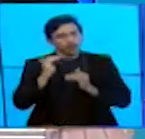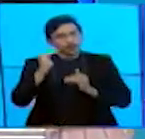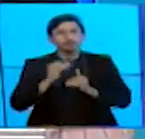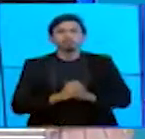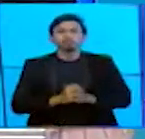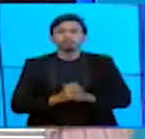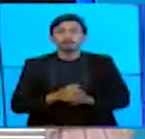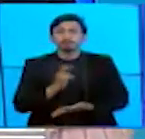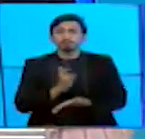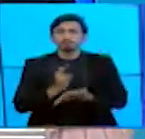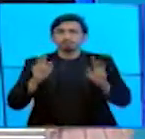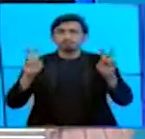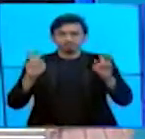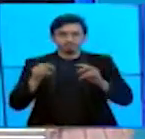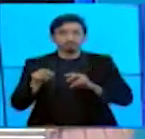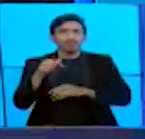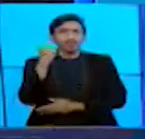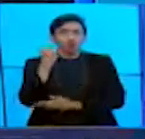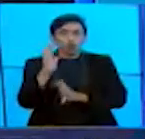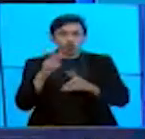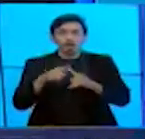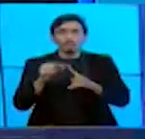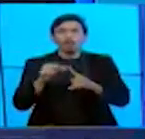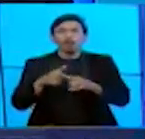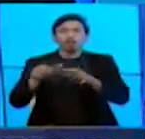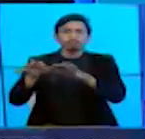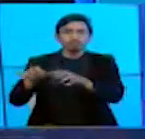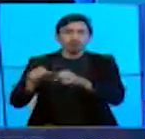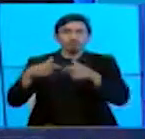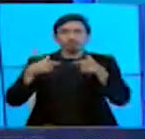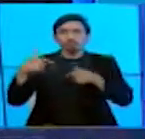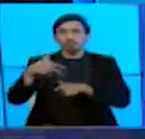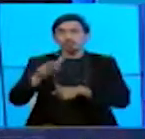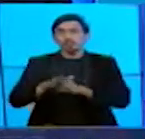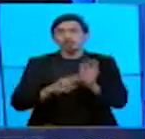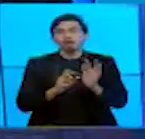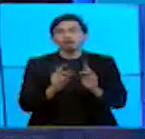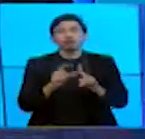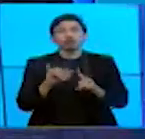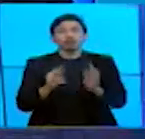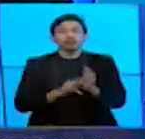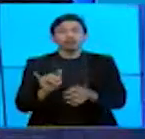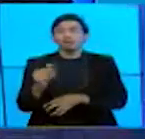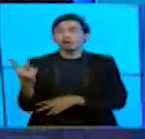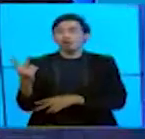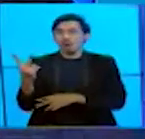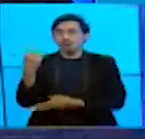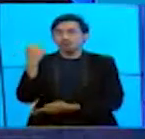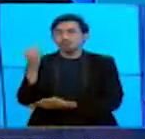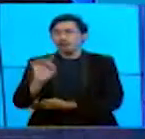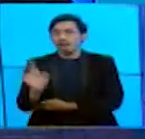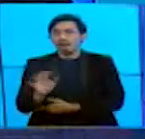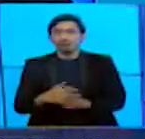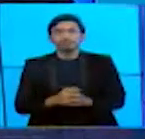Beralih informasi lain, setelah ditetapkan sebagai tersangka, KPK menahan Gubernur Sulawesi Selatan Nurdin Abdullah dan